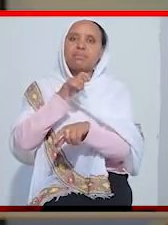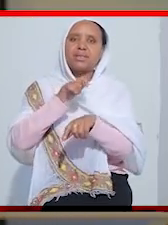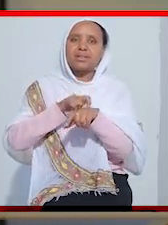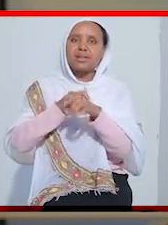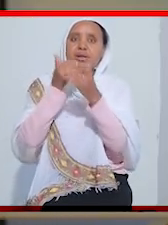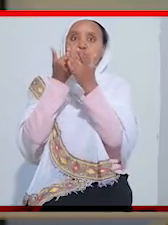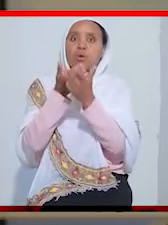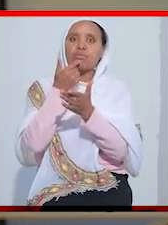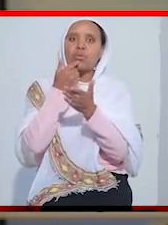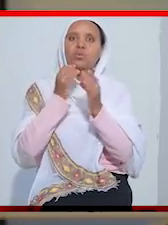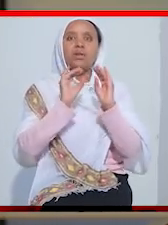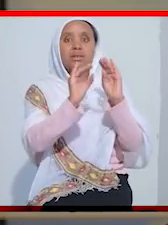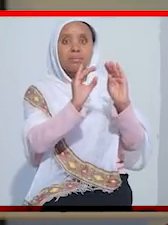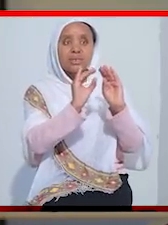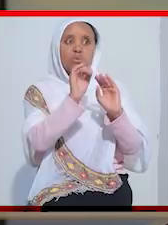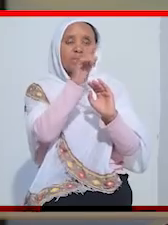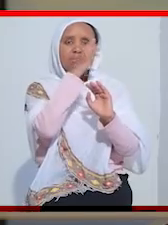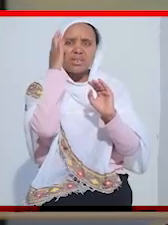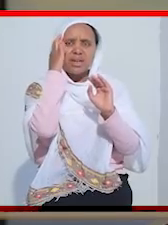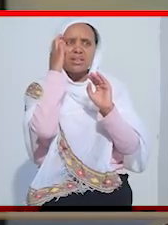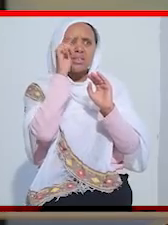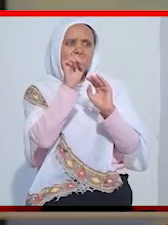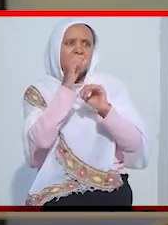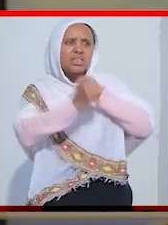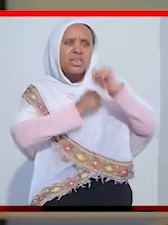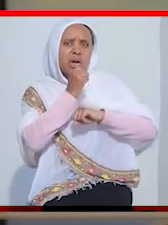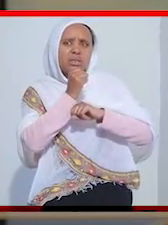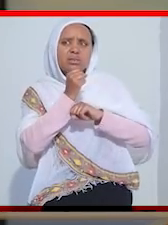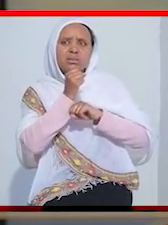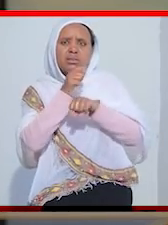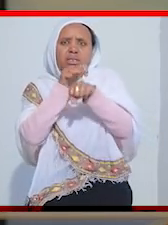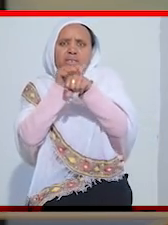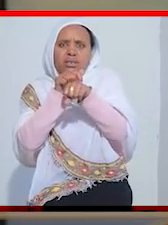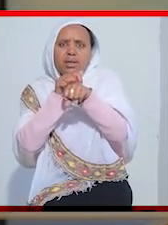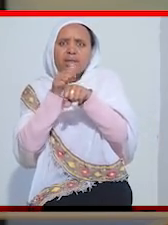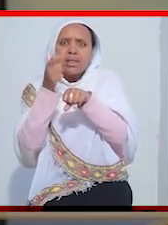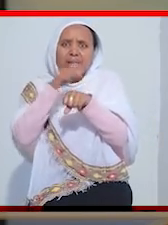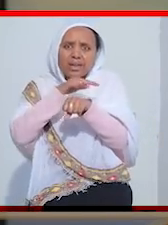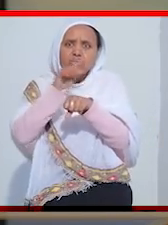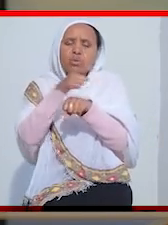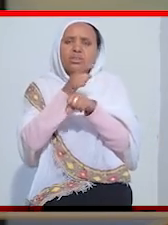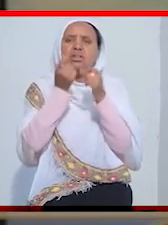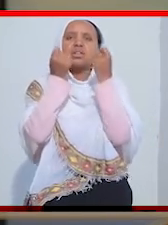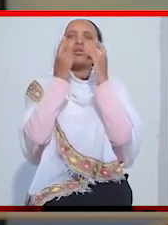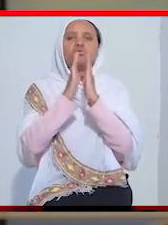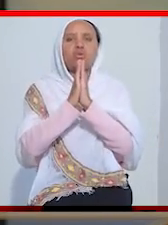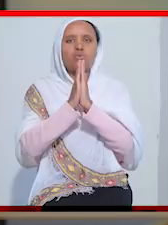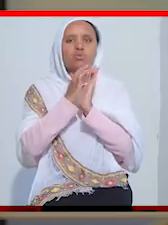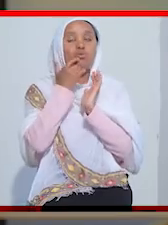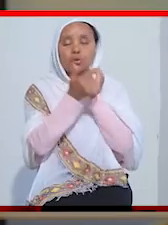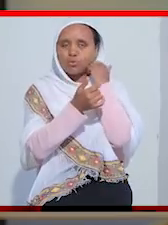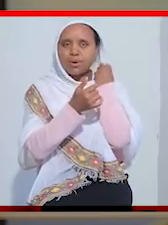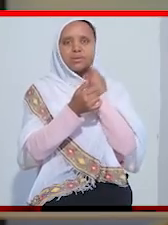ጊዜ የሚያዝበት ጊዜ ደርሷል እያለ ስላስተማራቸው በዚህ ምክንያት ያቺ የጭንቀት ዋዜማ ዕለት በመሆኗ